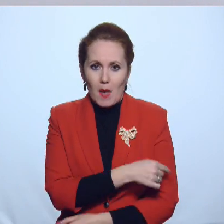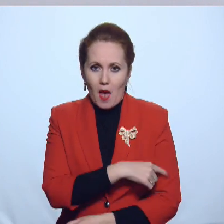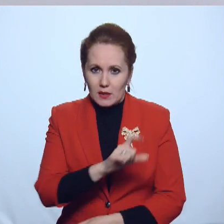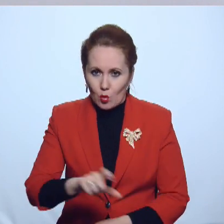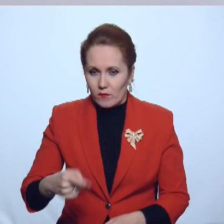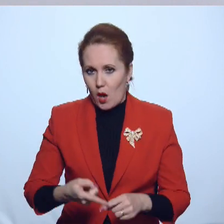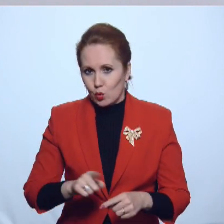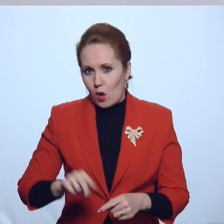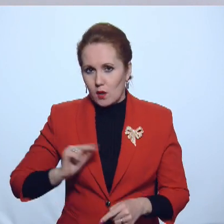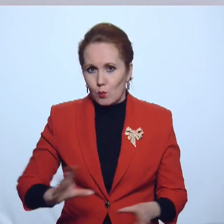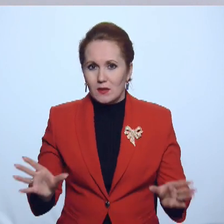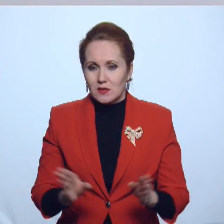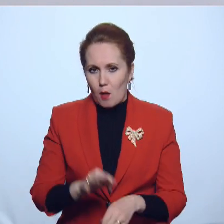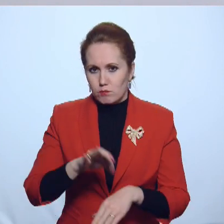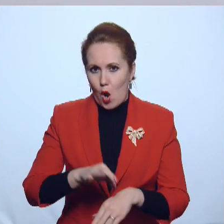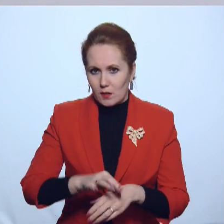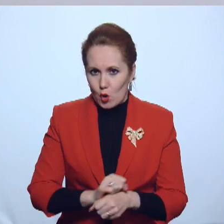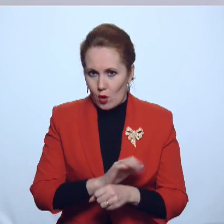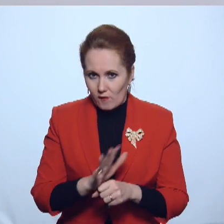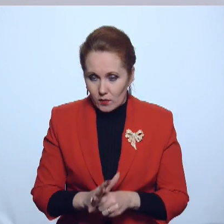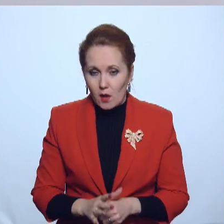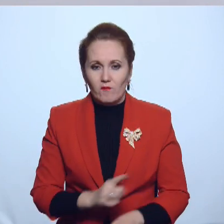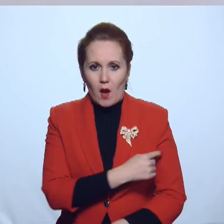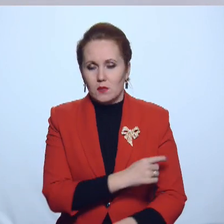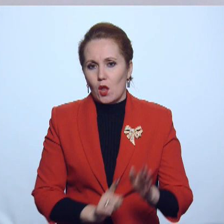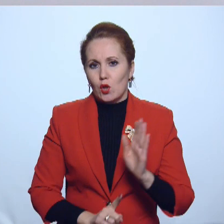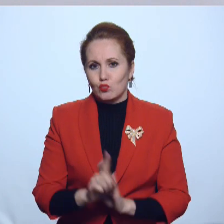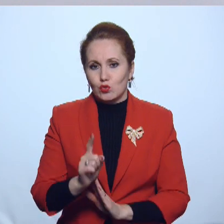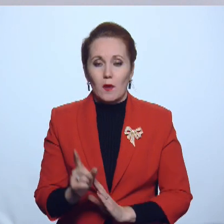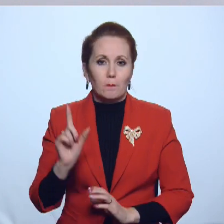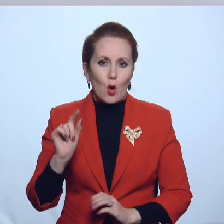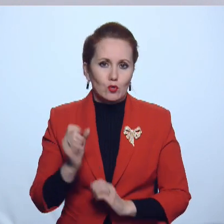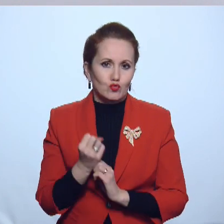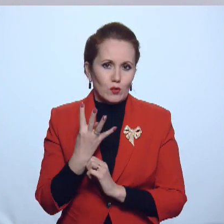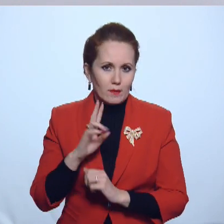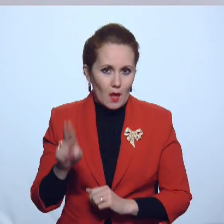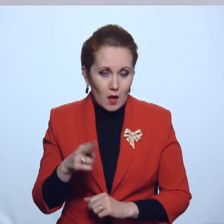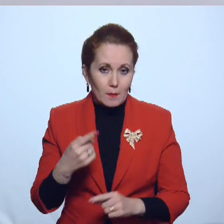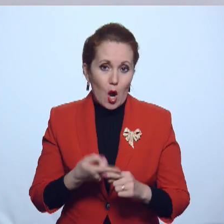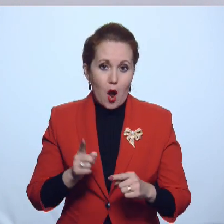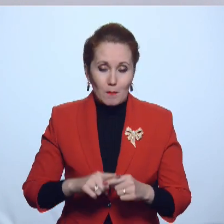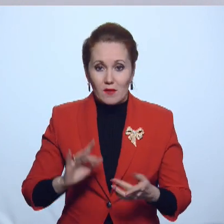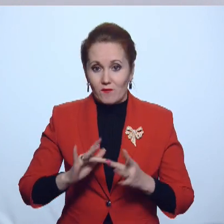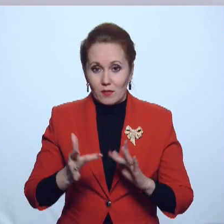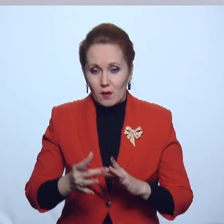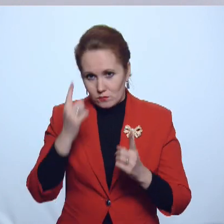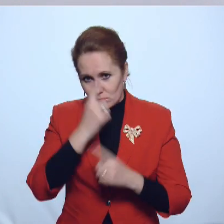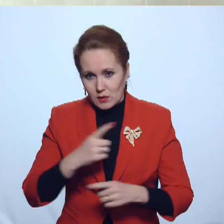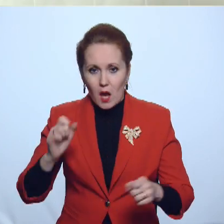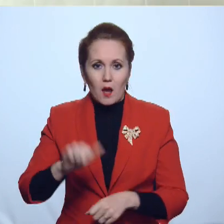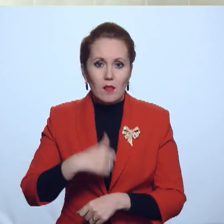коронавирусными пациентами. Вакцинация начнется уже в понедельник, 14 декабря. Об этом на своих страницах в соцсетях сообщает глава